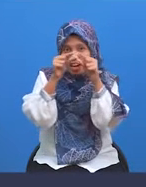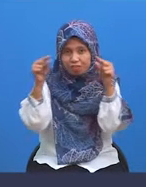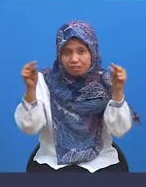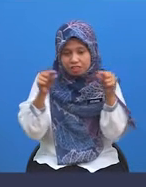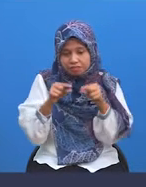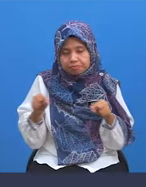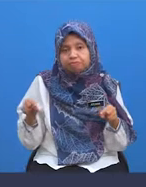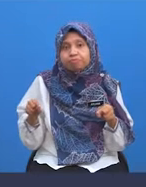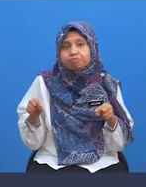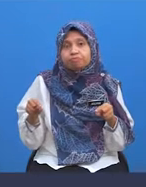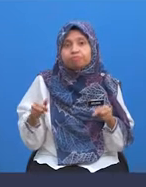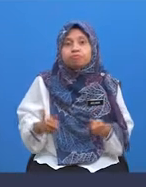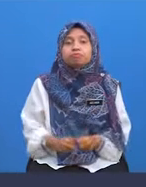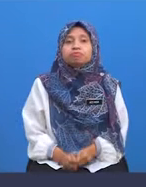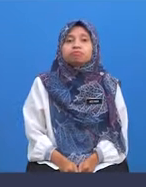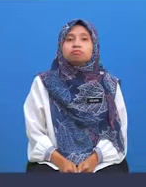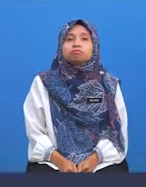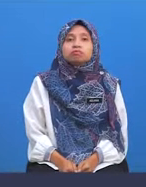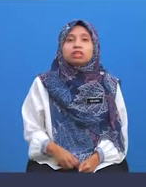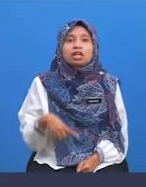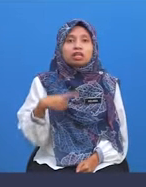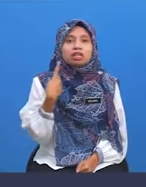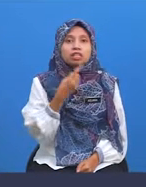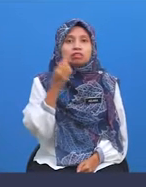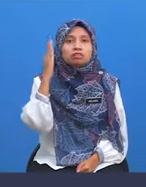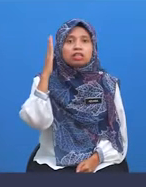Kita akan lukis graf cos.